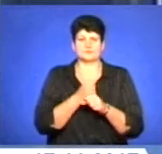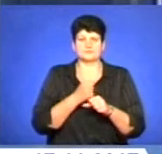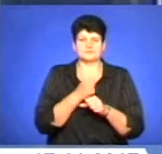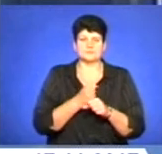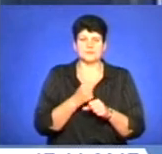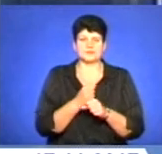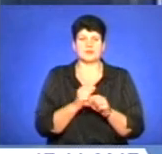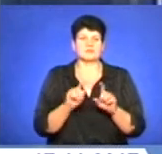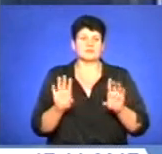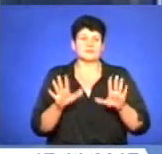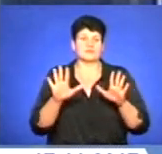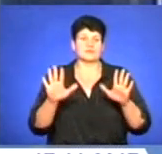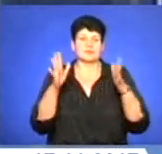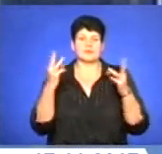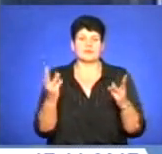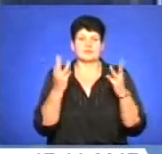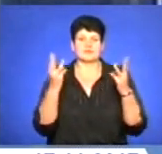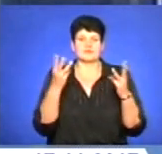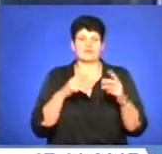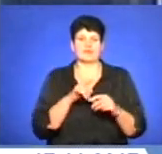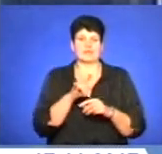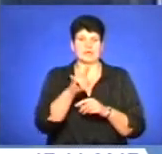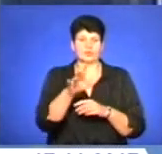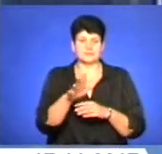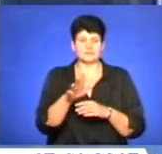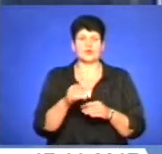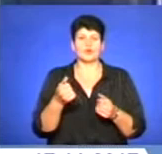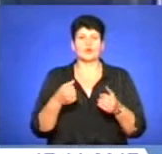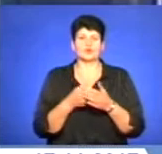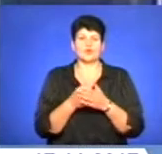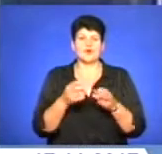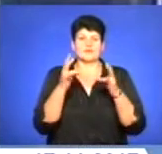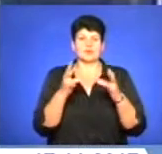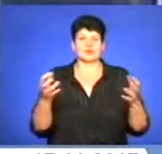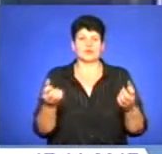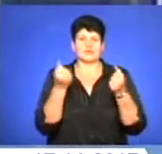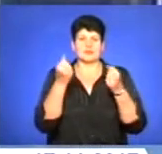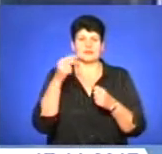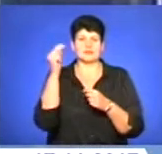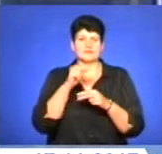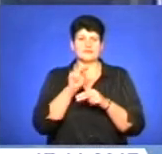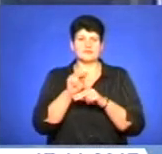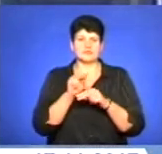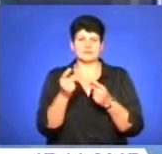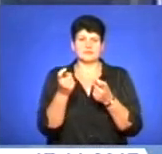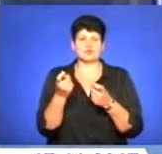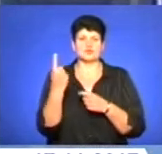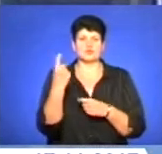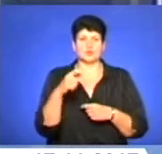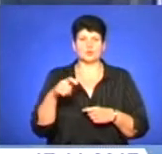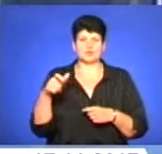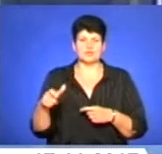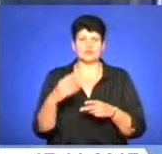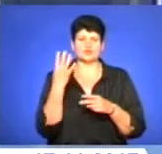дій при виникненні пожежі у пасажирському літаку. До аварійно-рятувальних навчань залучили більше 100 людей – 4 пожежних машини,